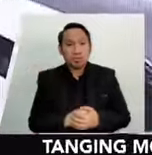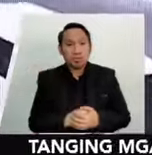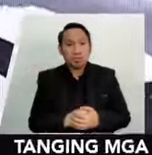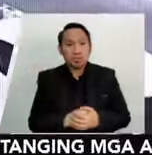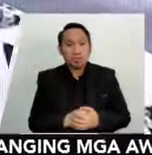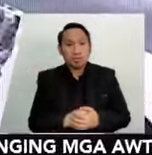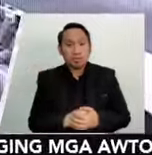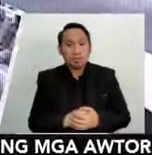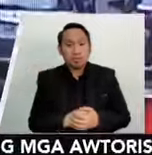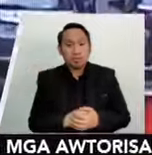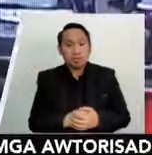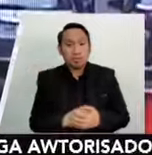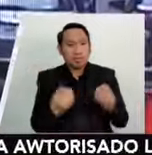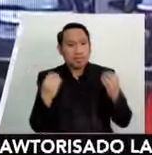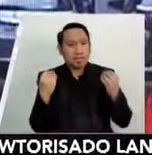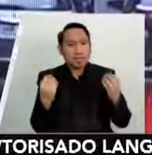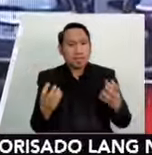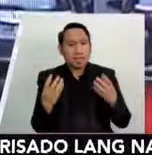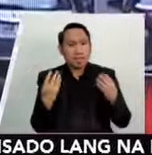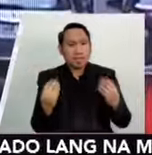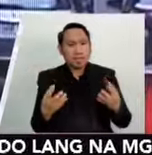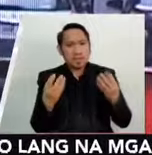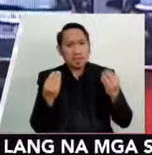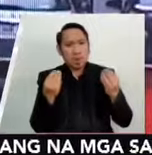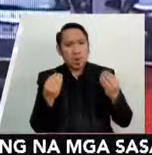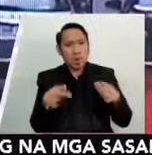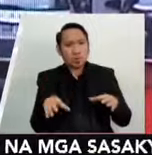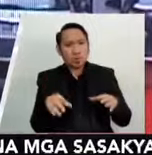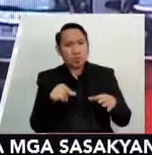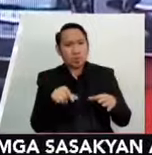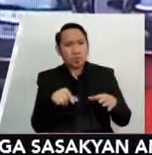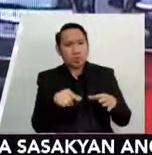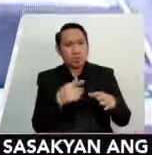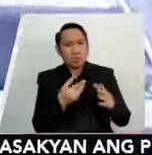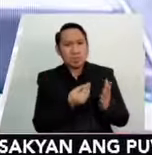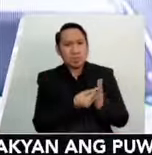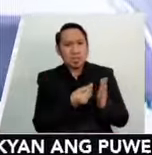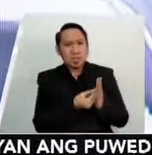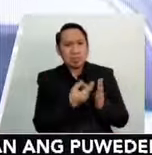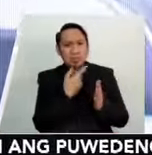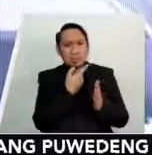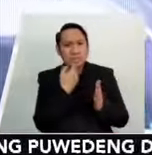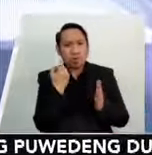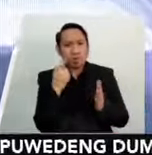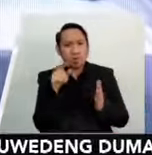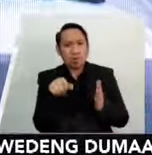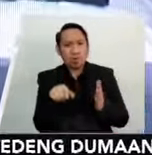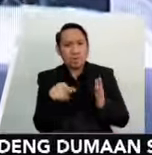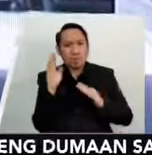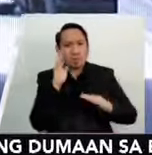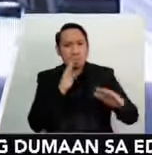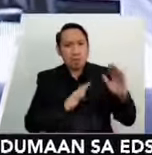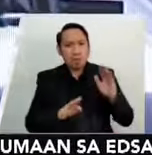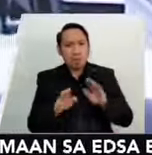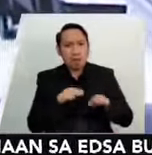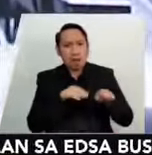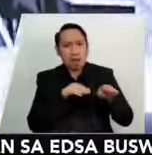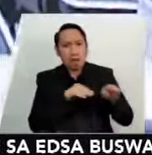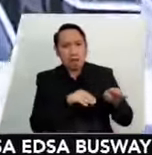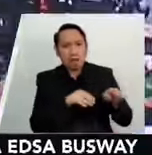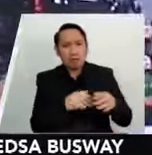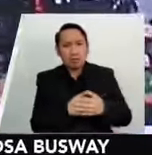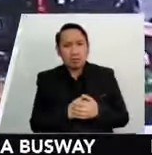Bilyon-bilyong piso ang nawawala sa ekonomiya kada araw dahil sa problema sa traffic sa Metro Manila ayon sa mga eksperto. Behavioral change